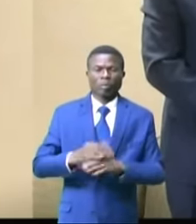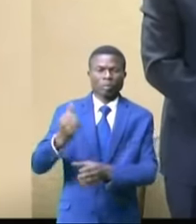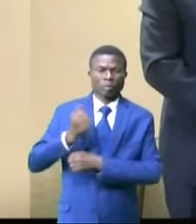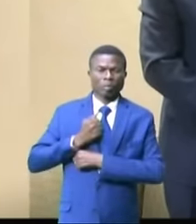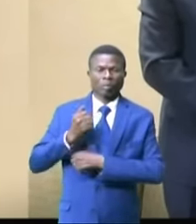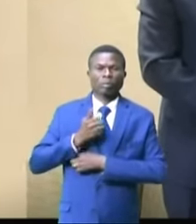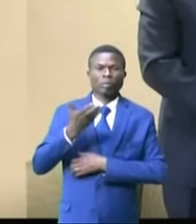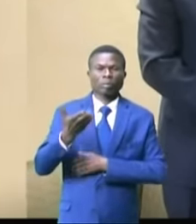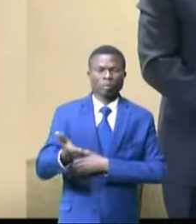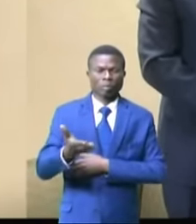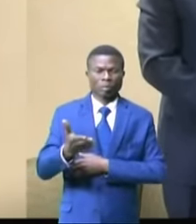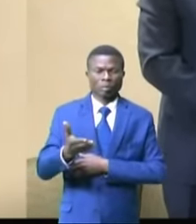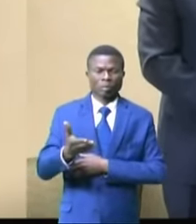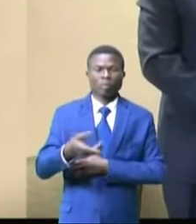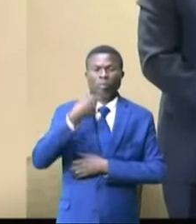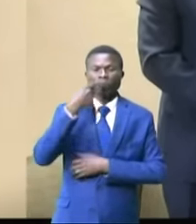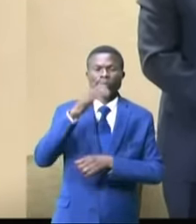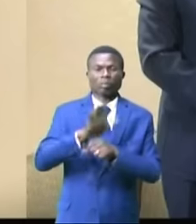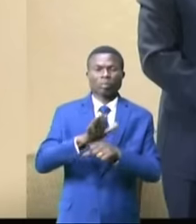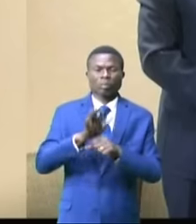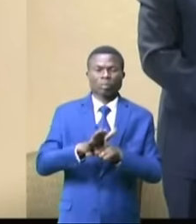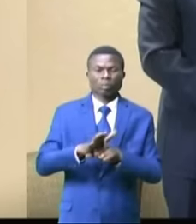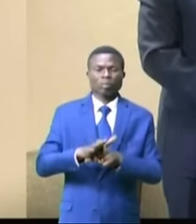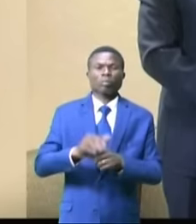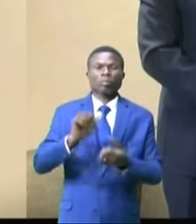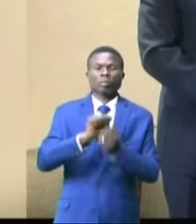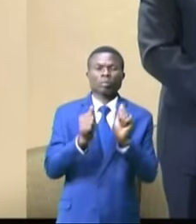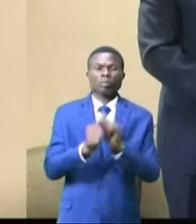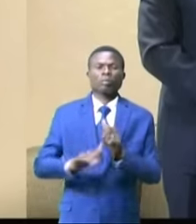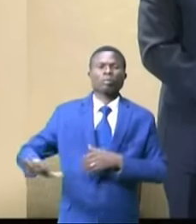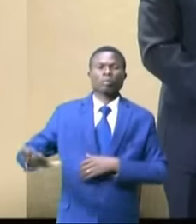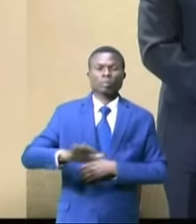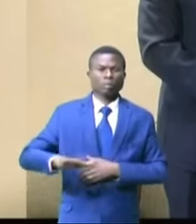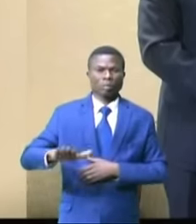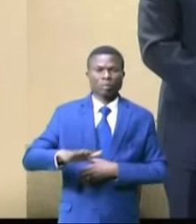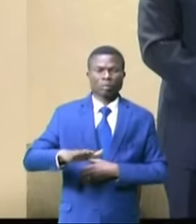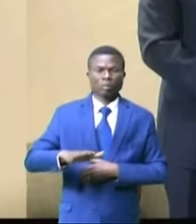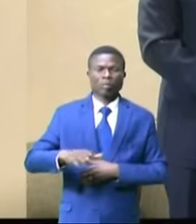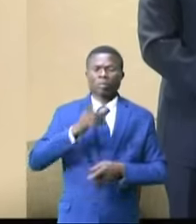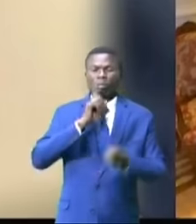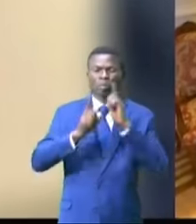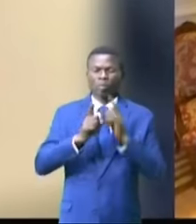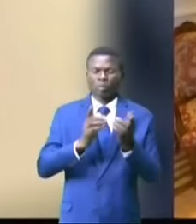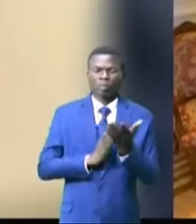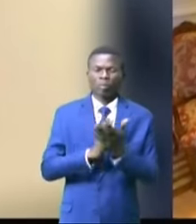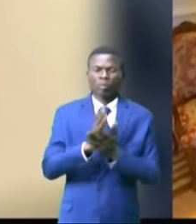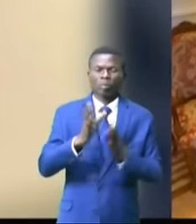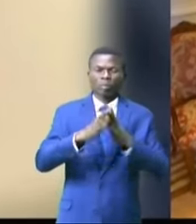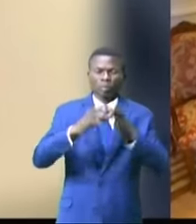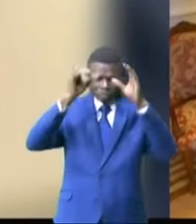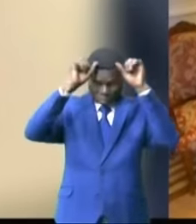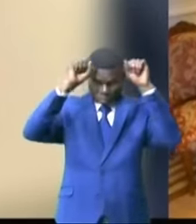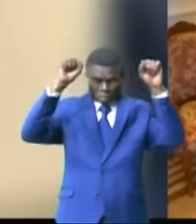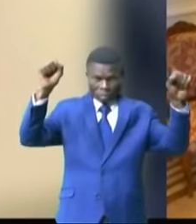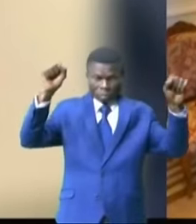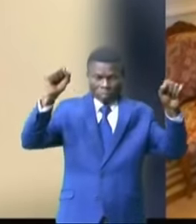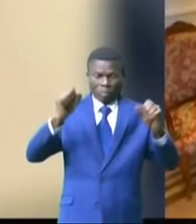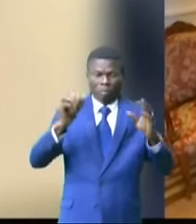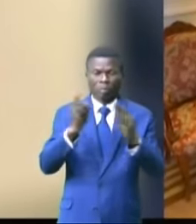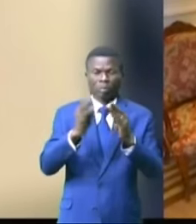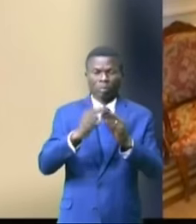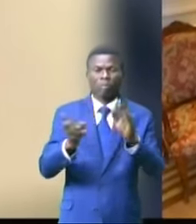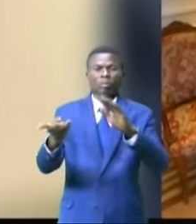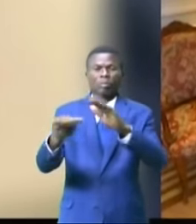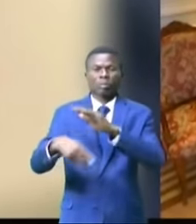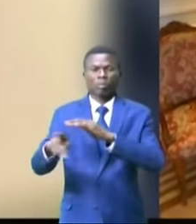Kabongo, a porté haut la voix de la République démocratique du Congo. Un échange fructueux avec la présidente de l'Assemblée